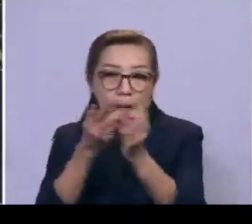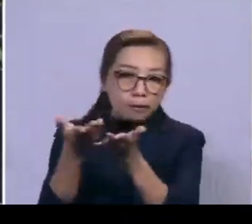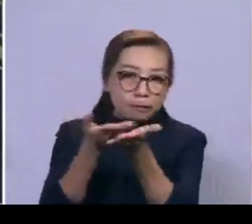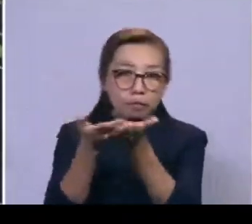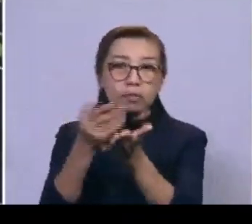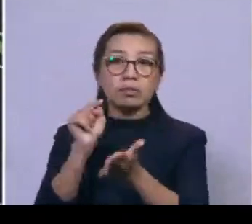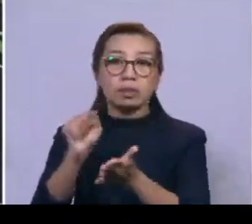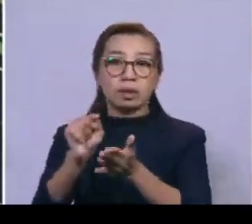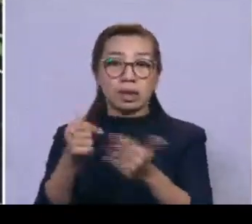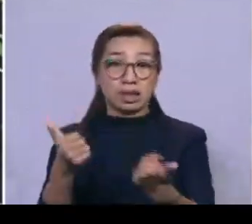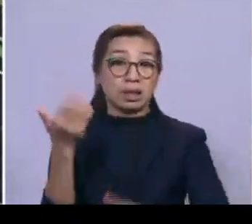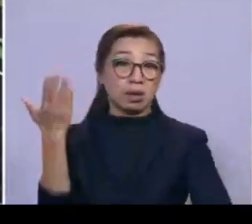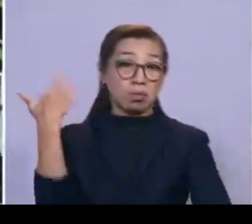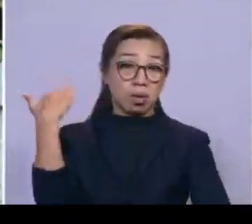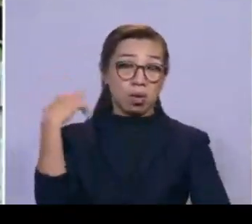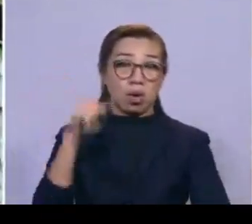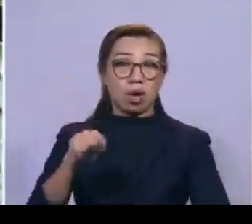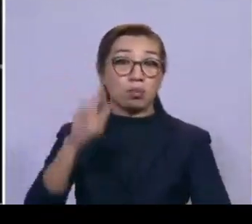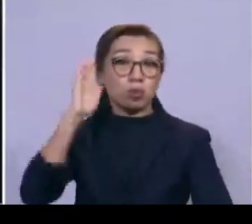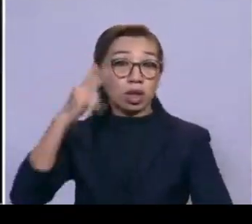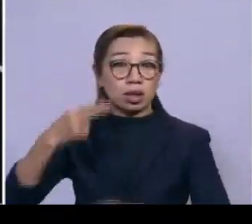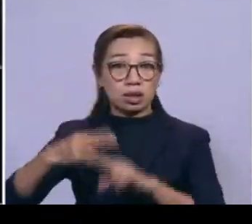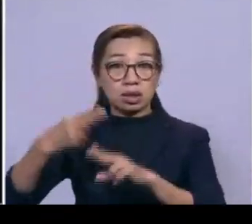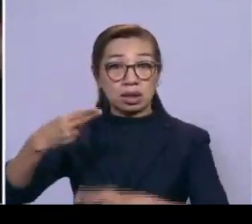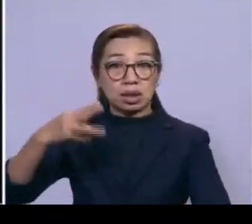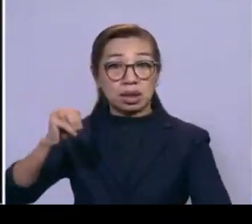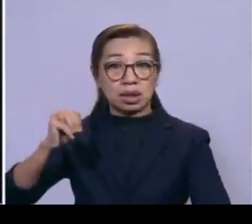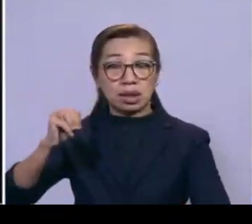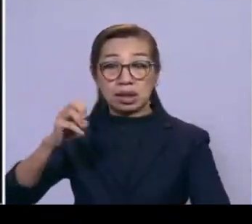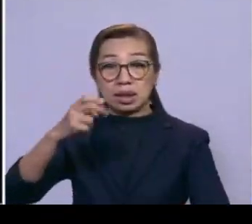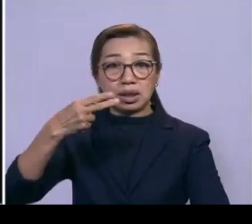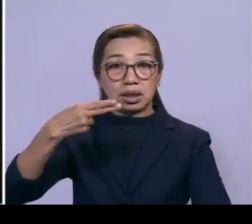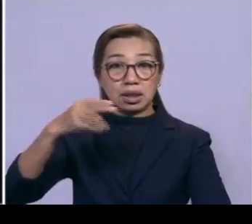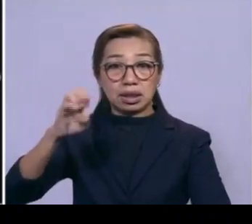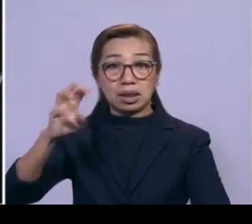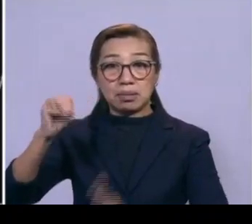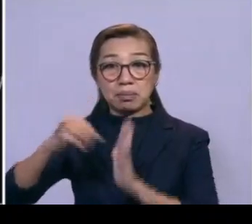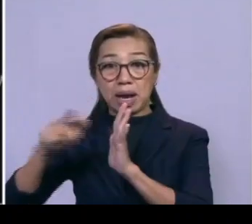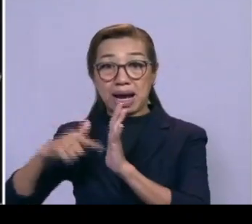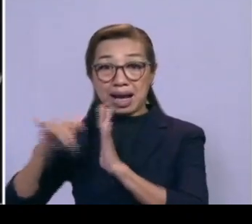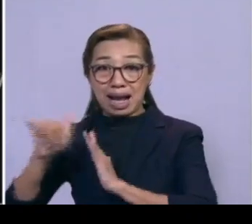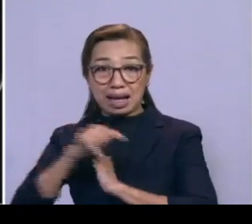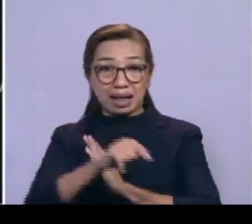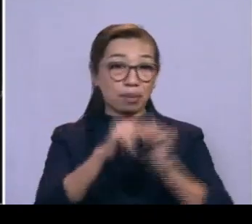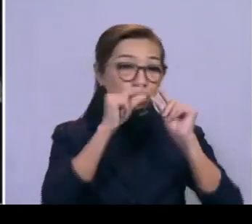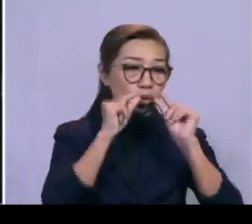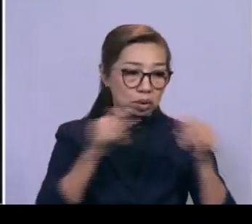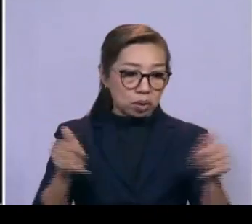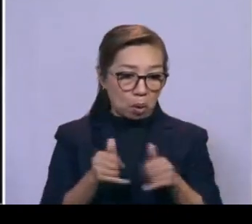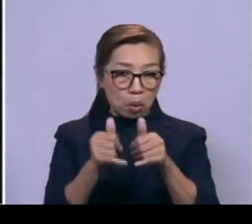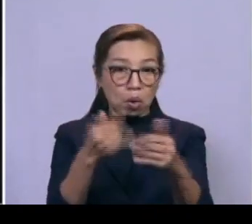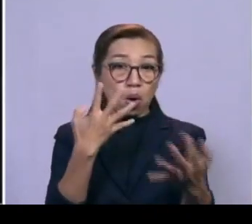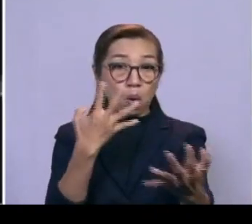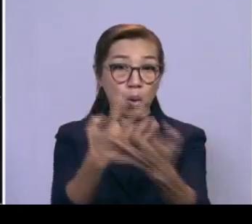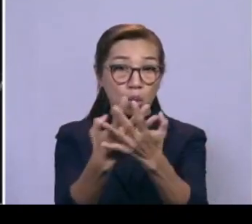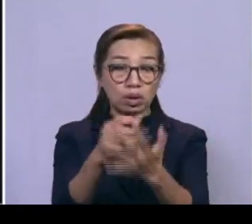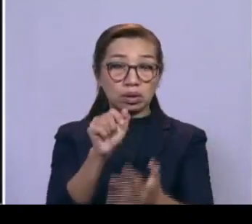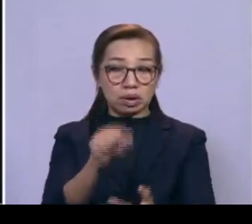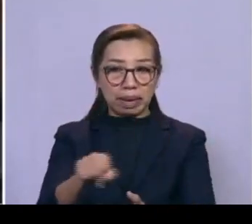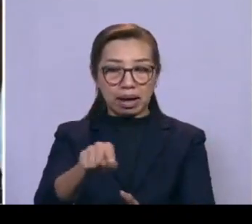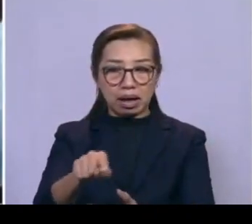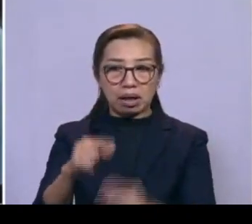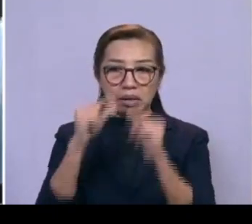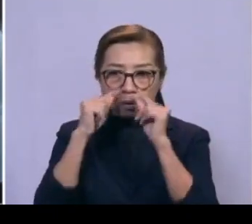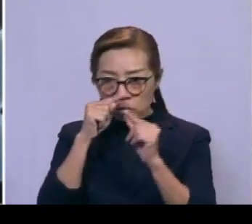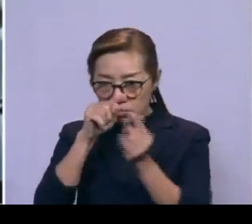แล้วก็เล่าให้ฟังว่าสมัยที่คุณหิมาลัยติดคุกกับคุณชูวิทย์เนี่ยผู้คุมก็กลัวเรื่องที่คุณชูวิทย์ร้องเรียน คือเป็นจอมแ